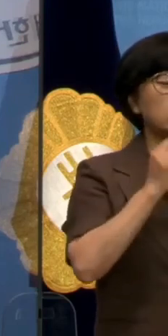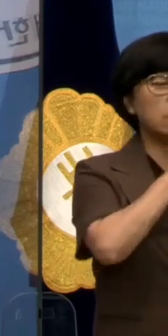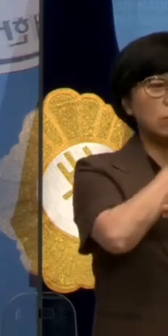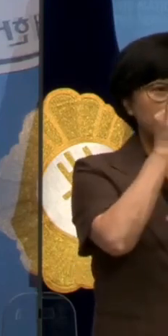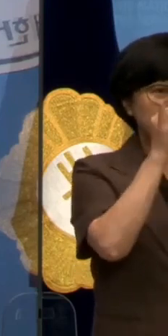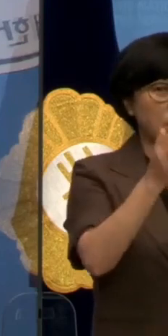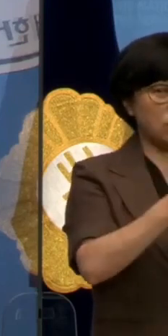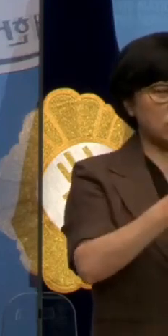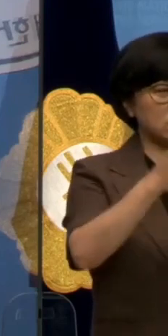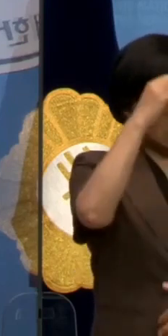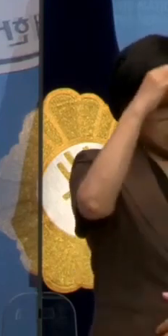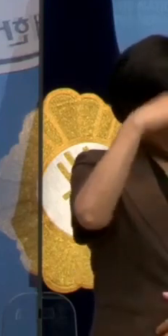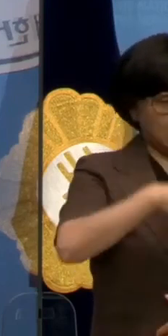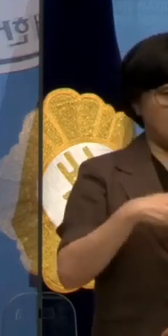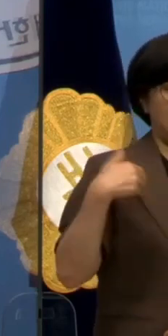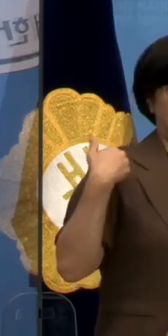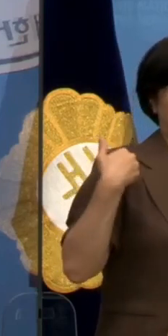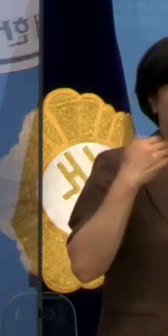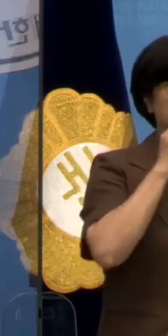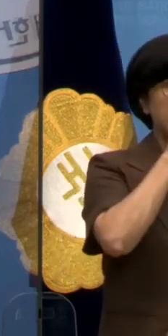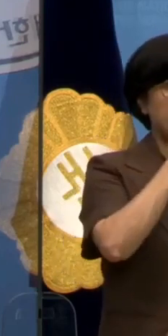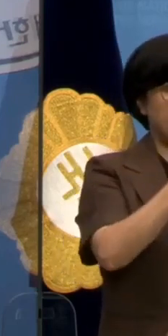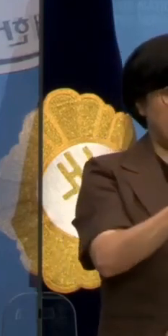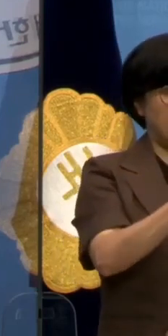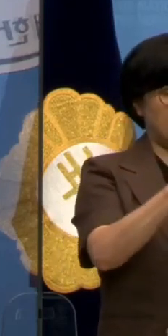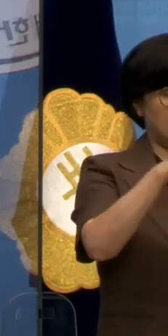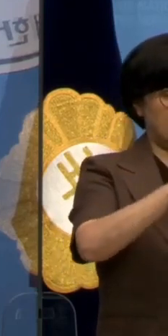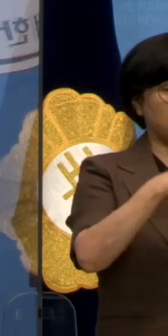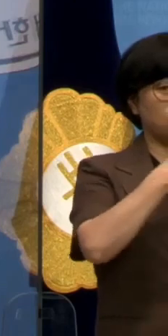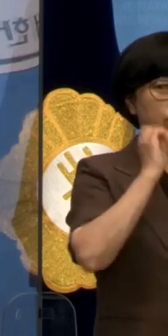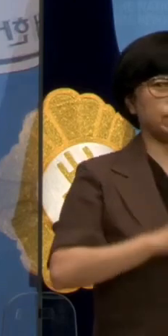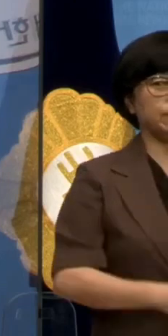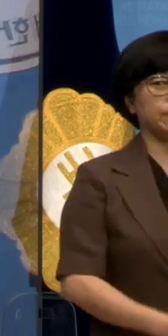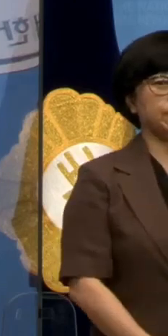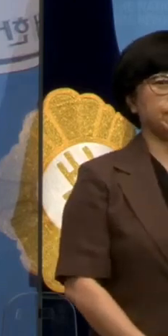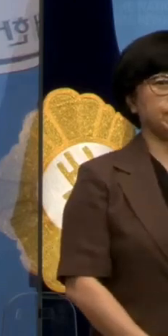대해서 무작정 몰랐다는 말로 넘어가는 것은 부족합니다.